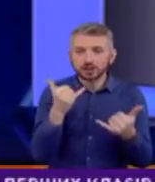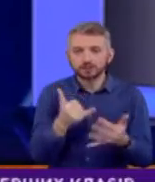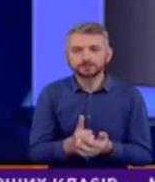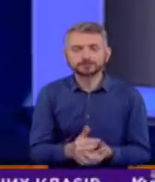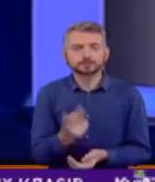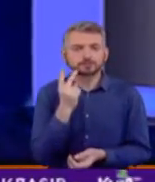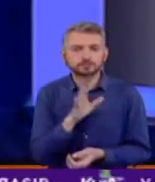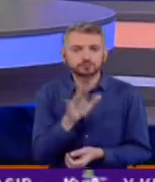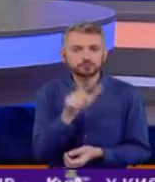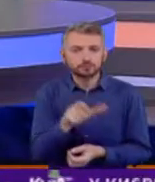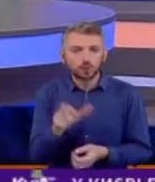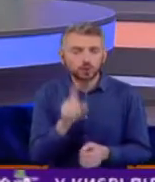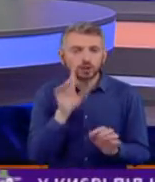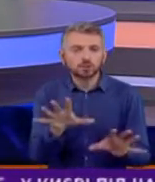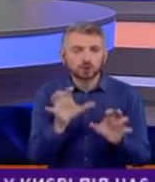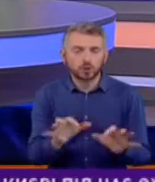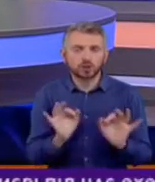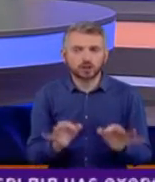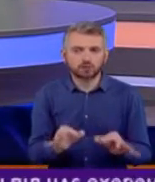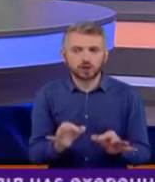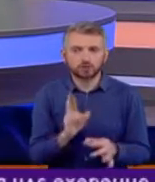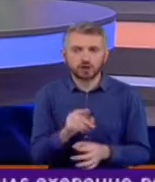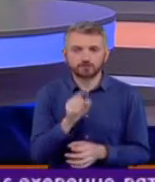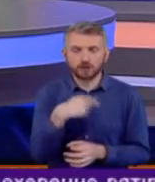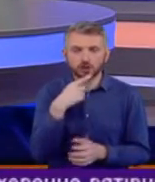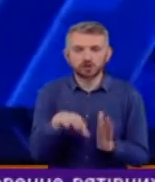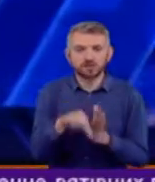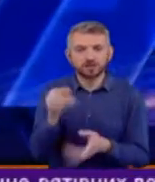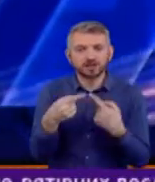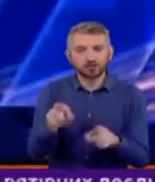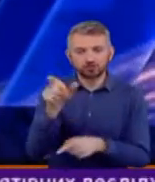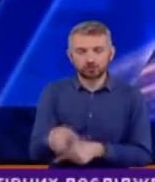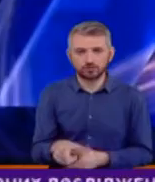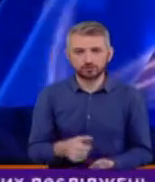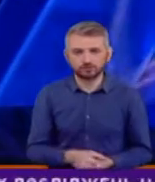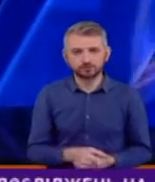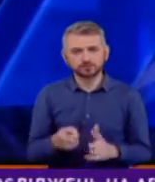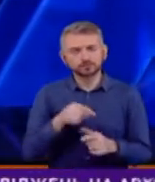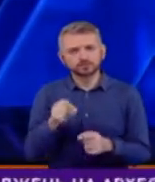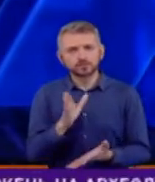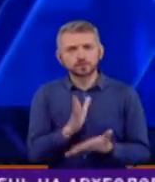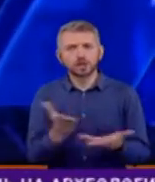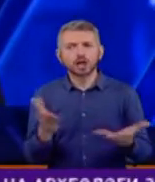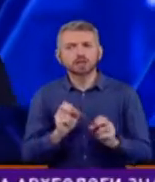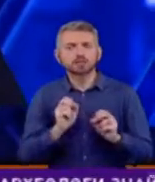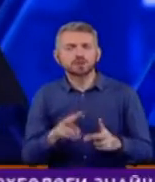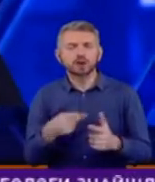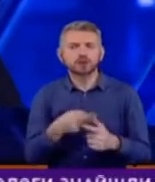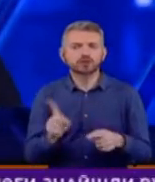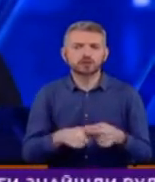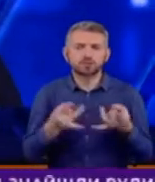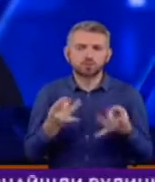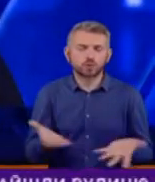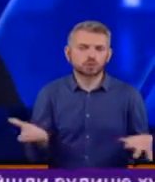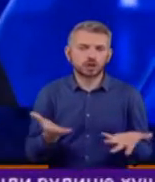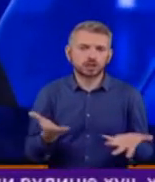Не завжди люди сприймають адекватно, як ви кажете, вибір іншого. Чи тут є якась небезпека, чи це просто якби